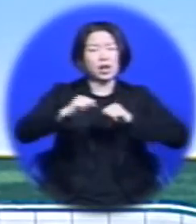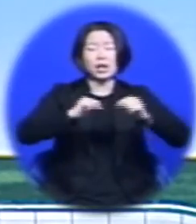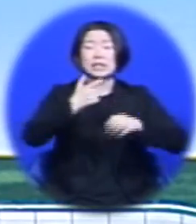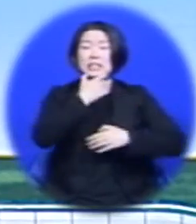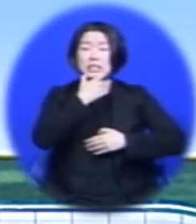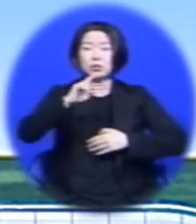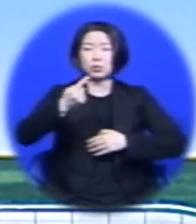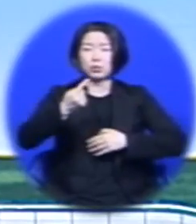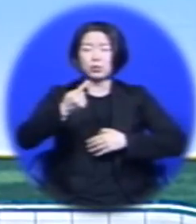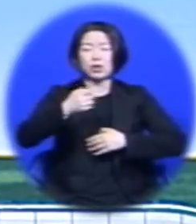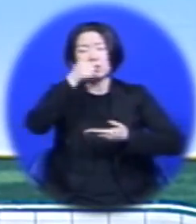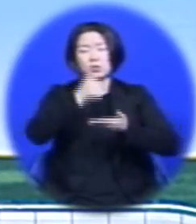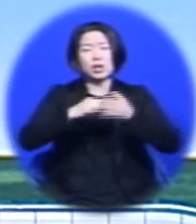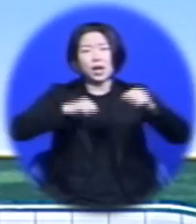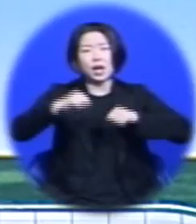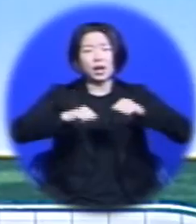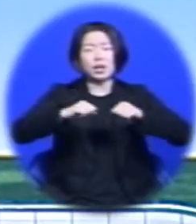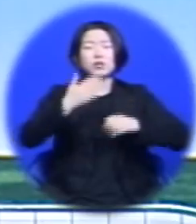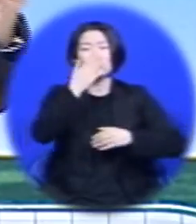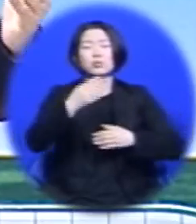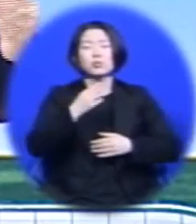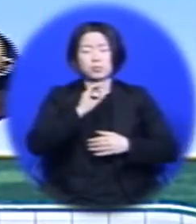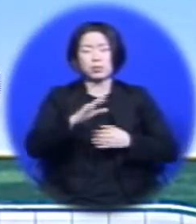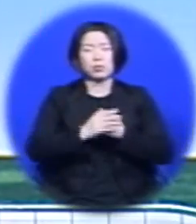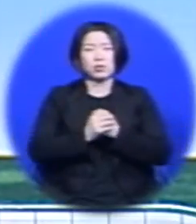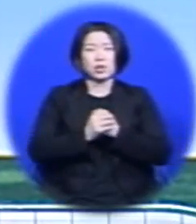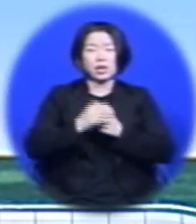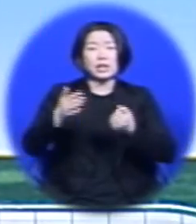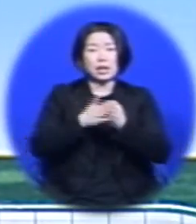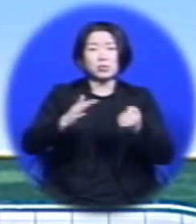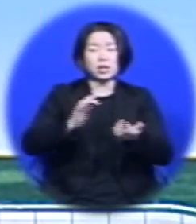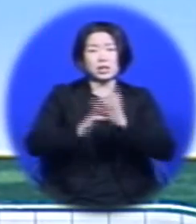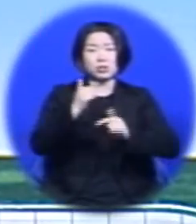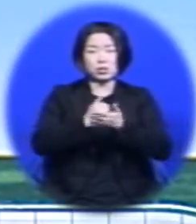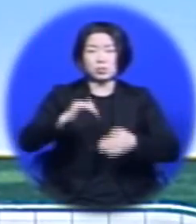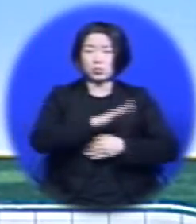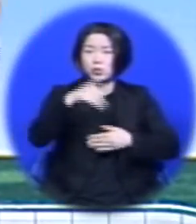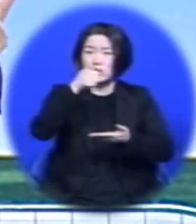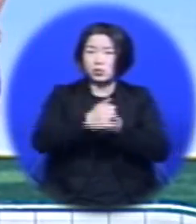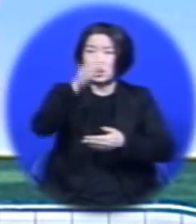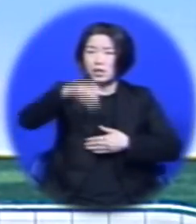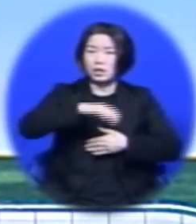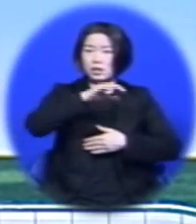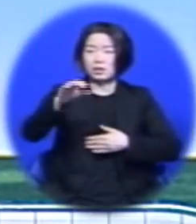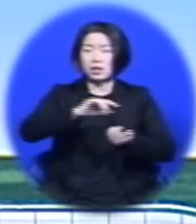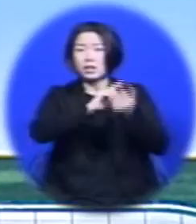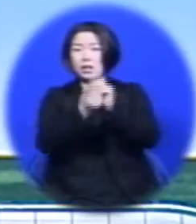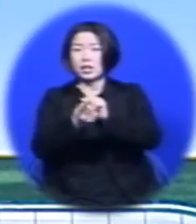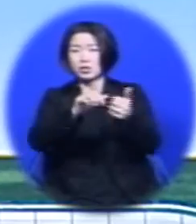수가 없는 존재입니다 그런데 예수님께서 우리의 죄를 대신 지시고 십자가에 죽으심으로